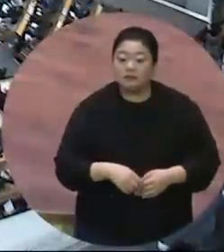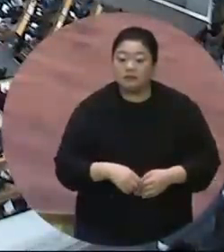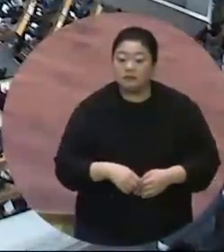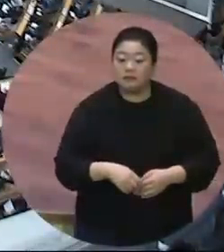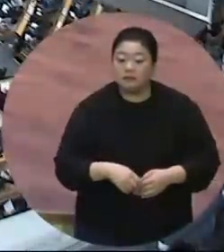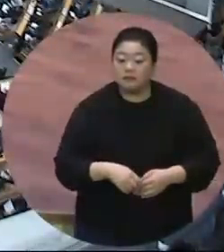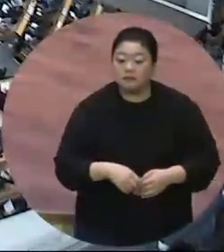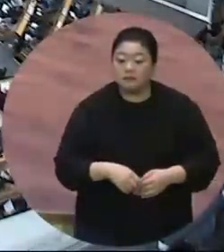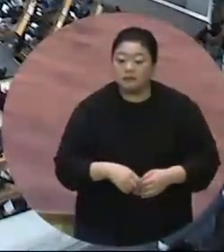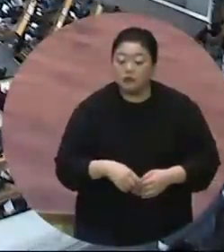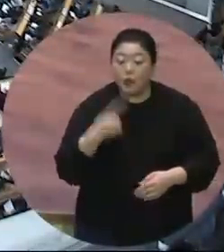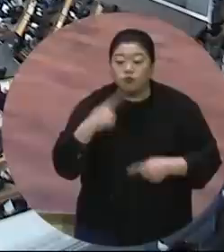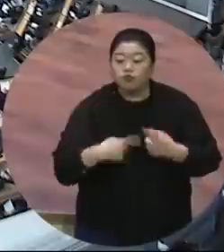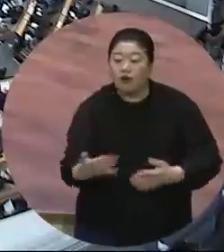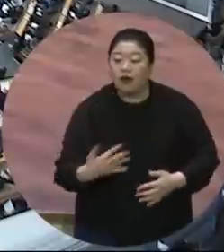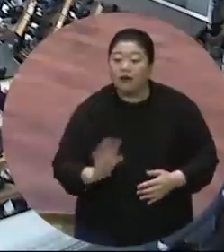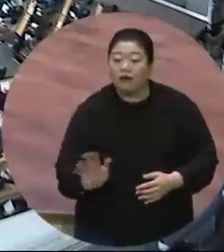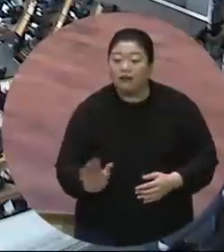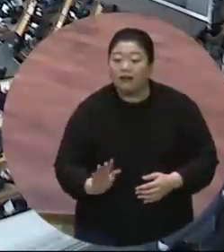죽으심으로